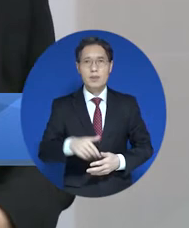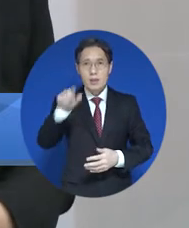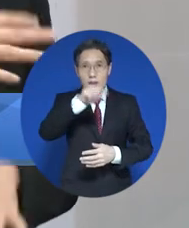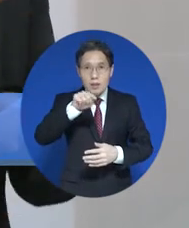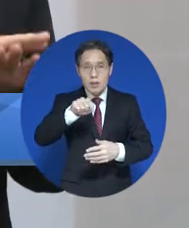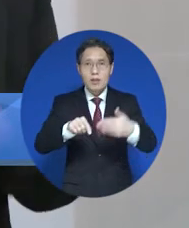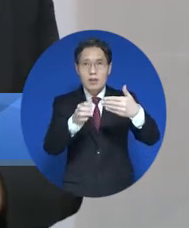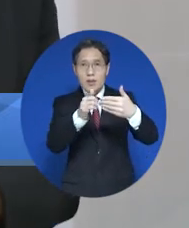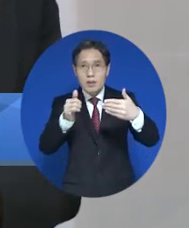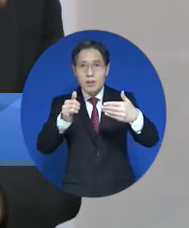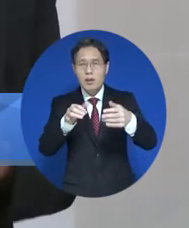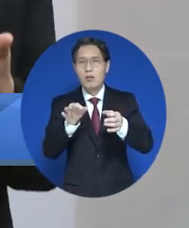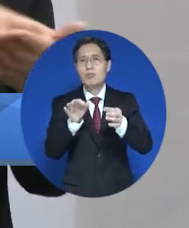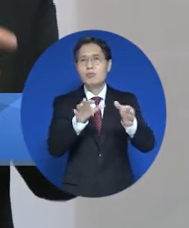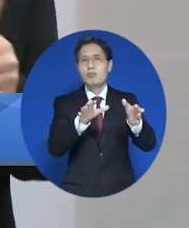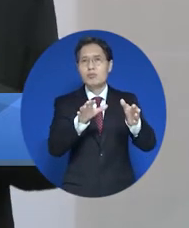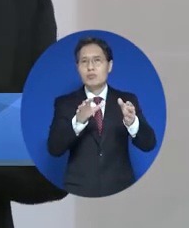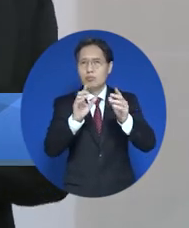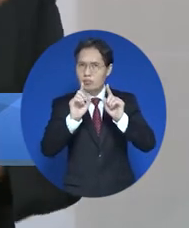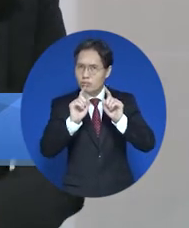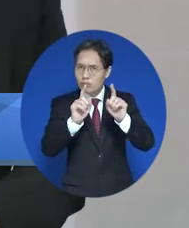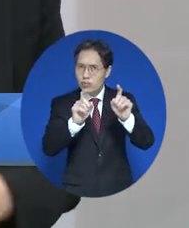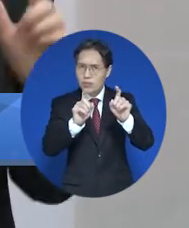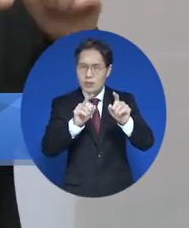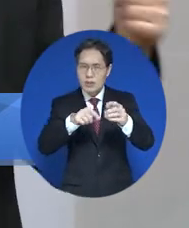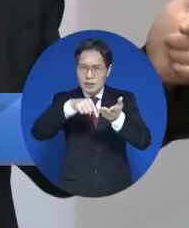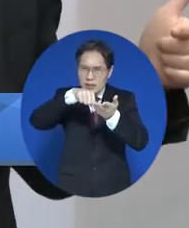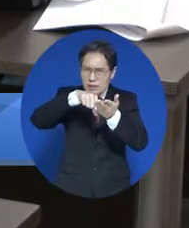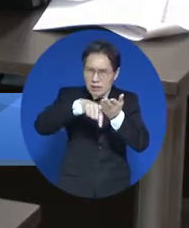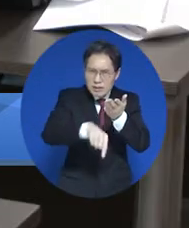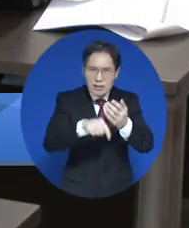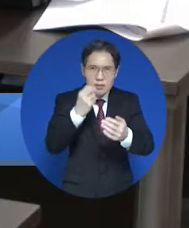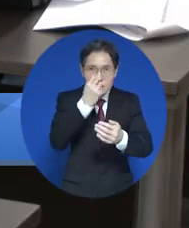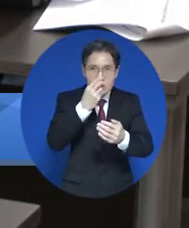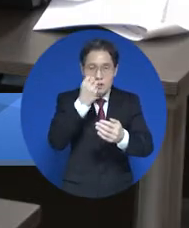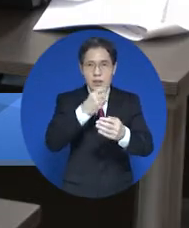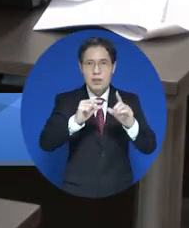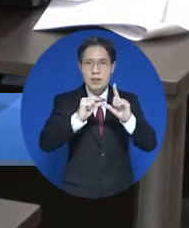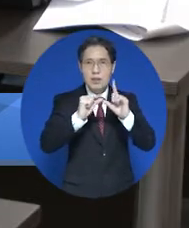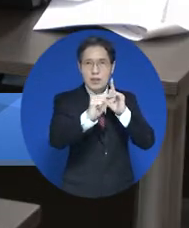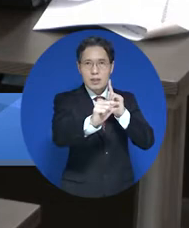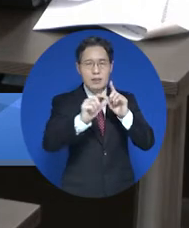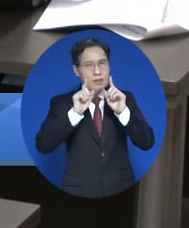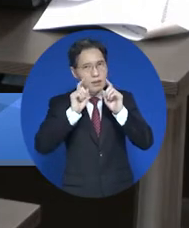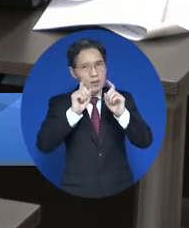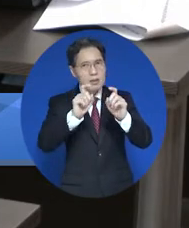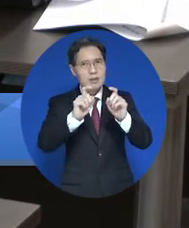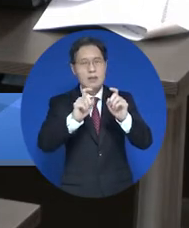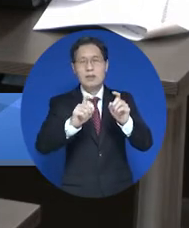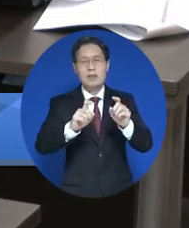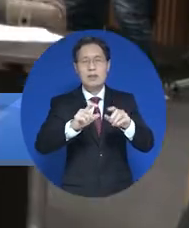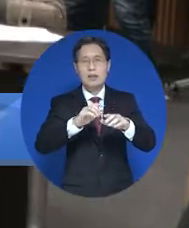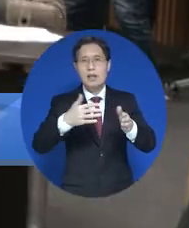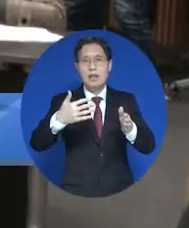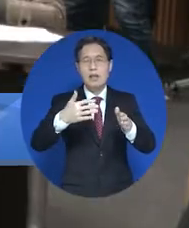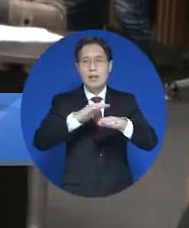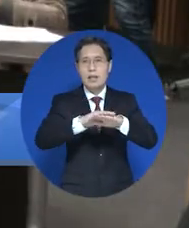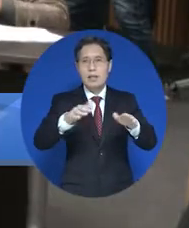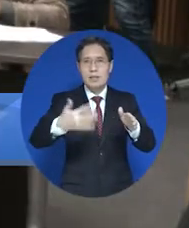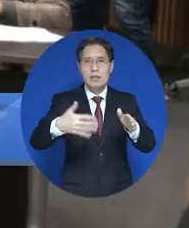이 가운데 아 문명의 투기 의심 자를 선별해 심층 조사를 진행했고 일부 의혹이 해소되지 않은 이들에 대해서는